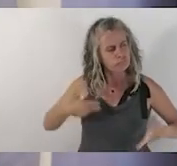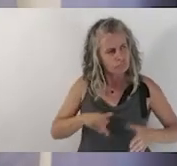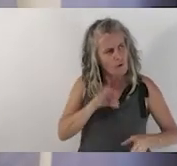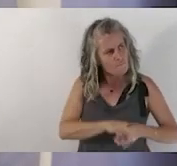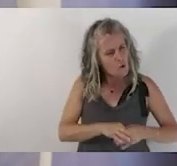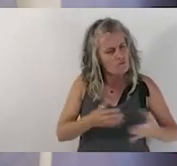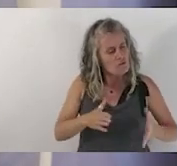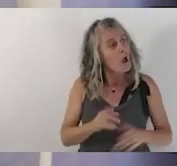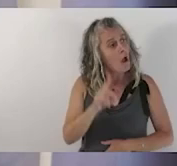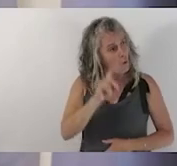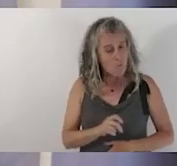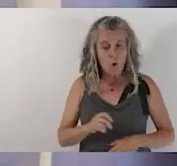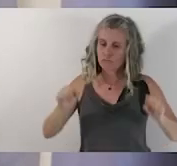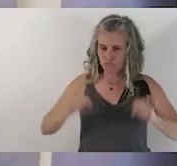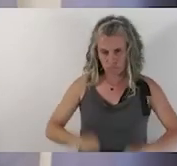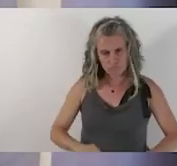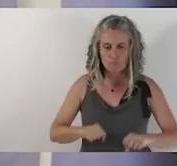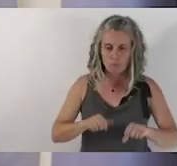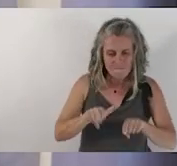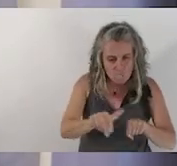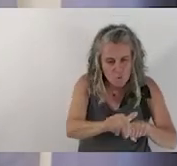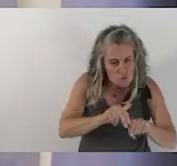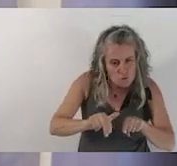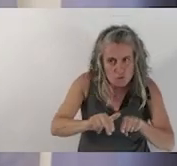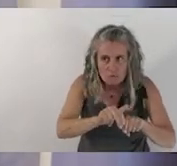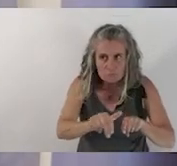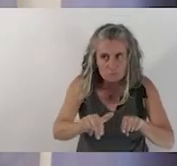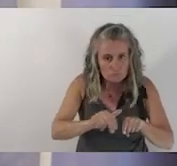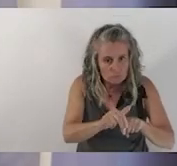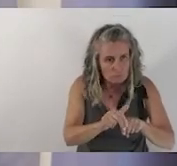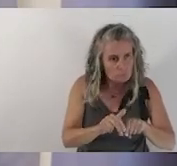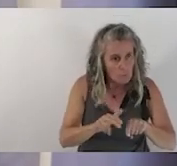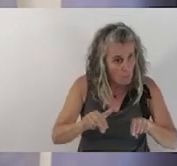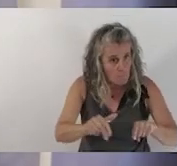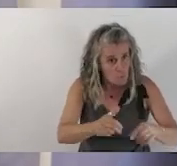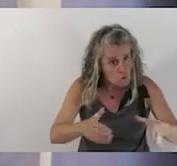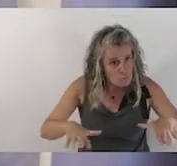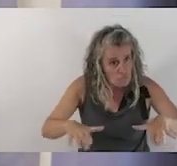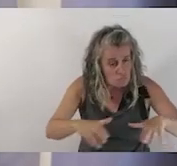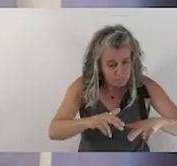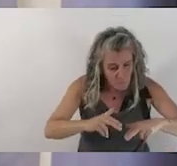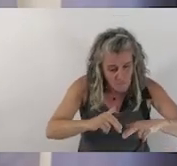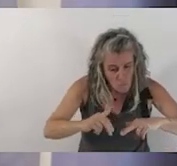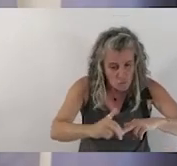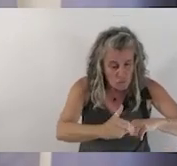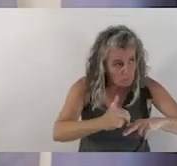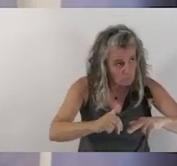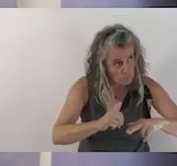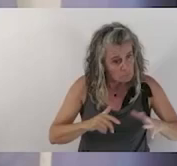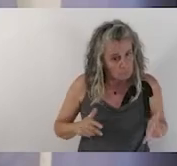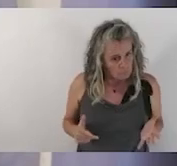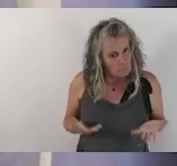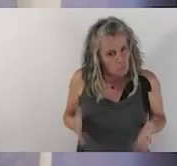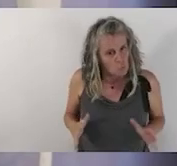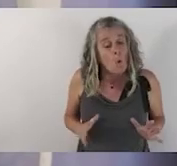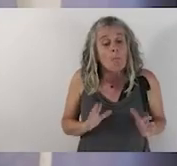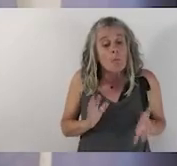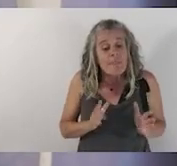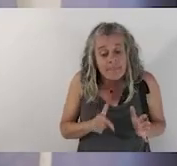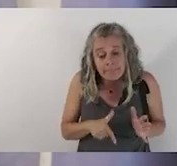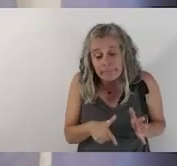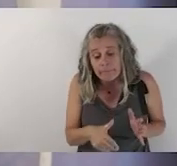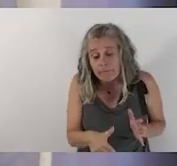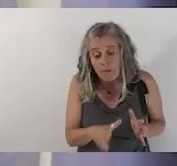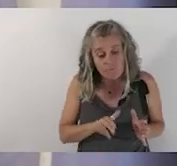fouilles archéologiques que nous souhaitons suivre, parce que ça ne va pas être une mince affaire, on connaît le sujet. Donc peut-être que les fouilles vont bientôt